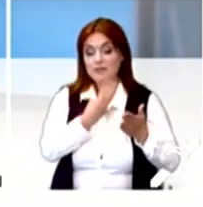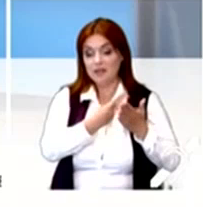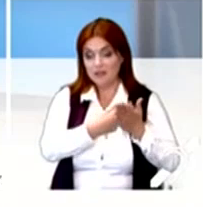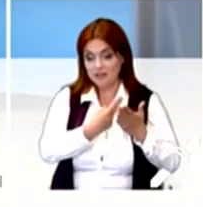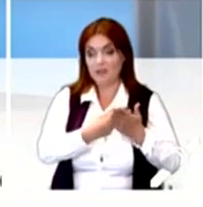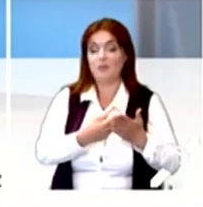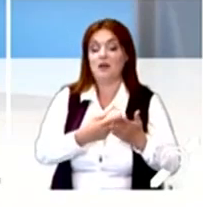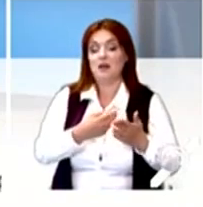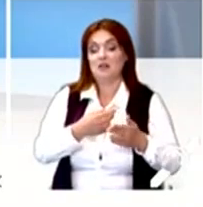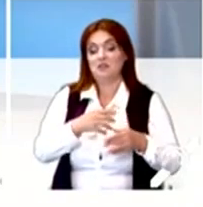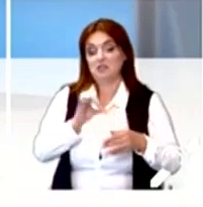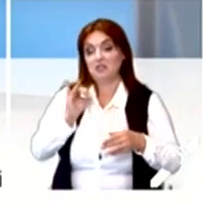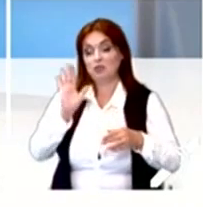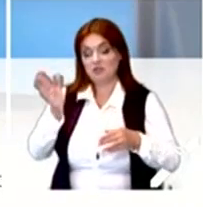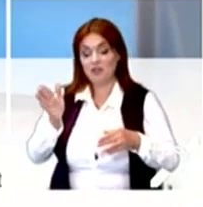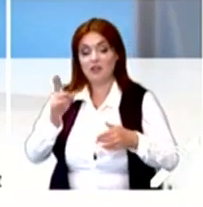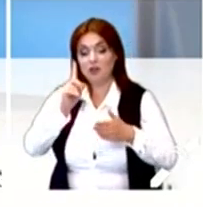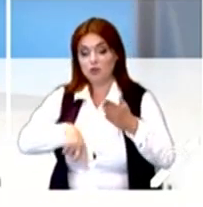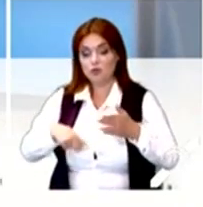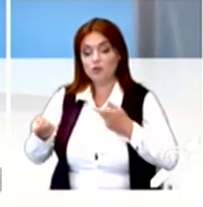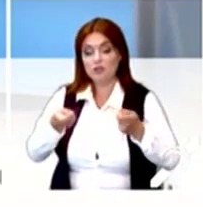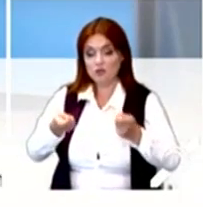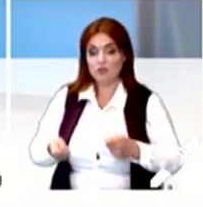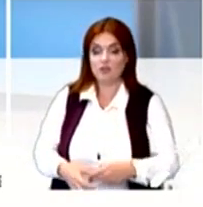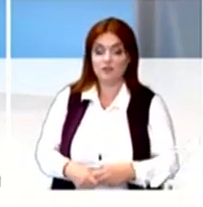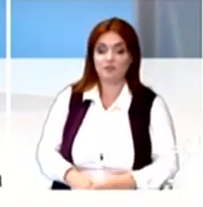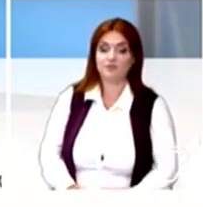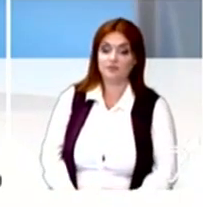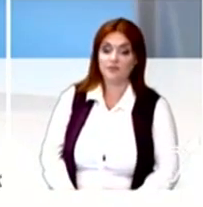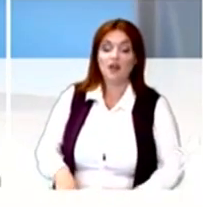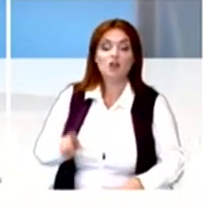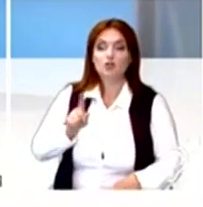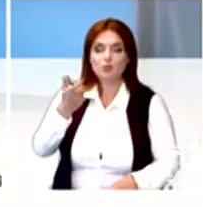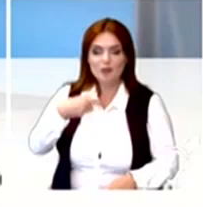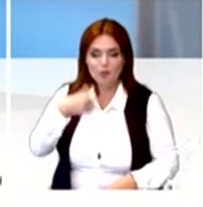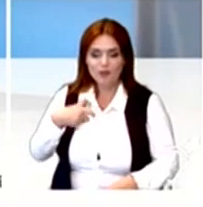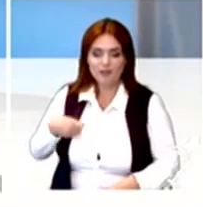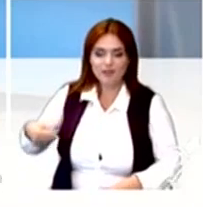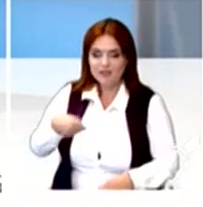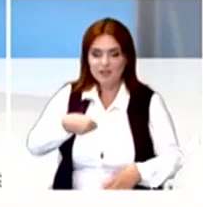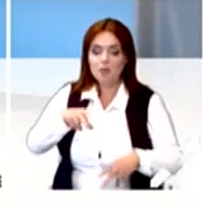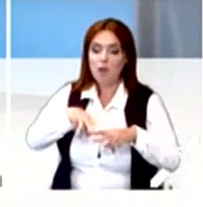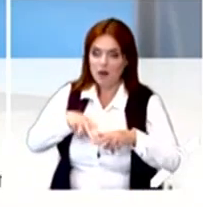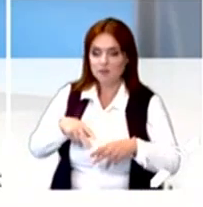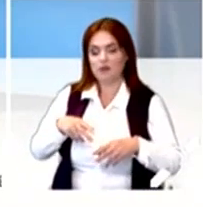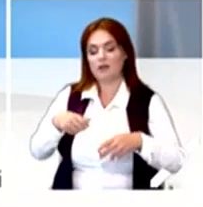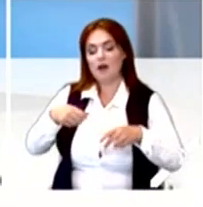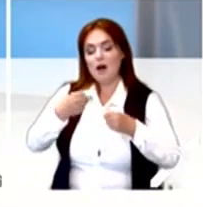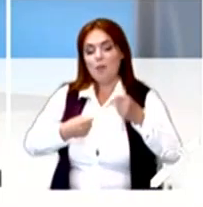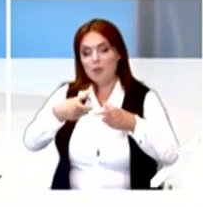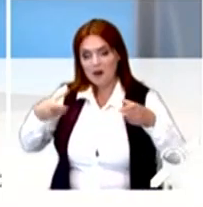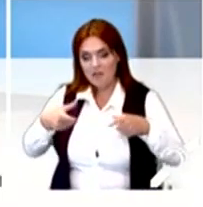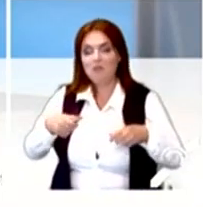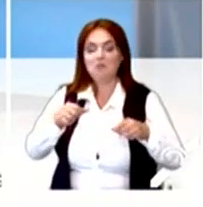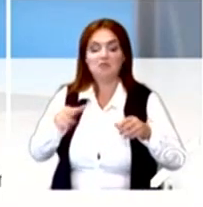una dintre acțiunile planificate în cadrul strategiei de transformare digitală a Republicii Moldova pentru anii 2023-2030,